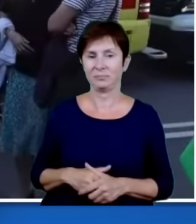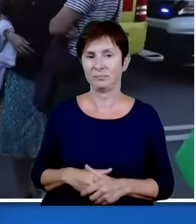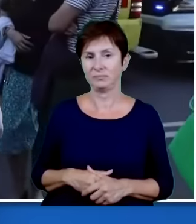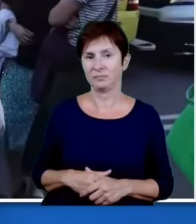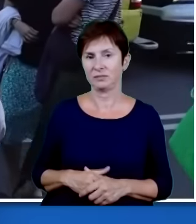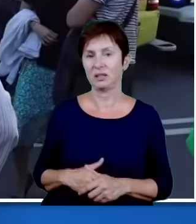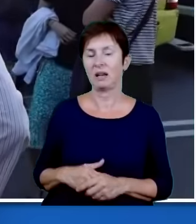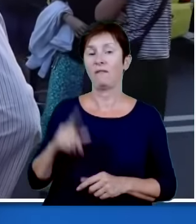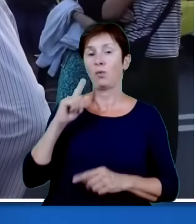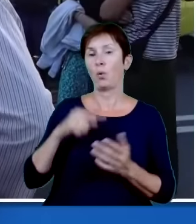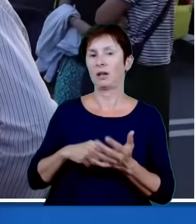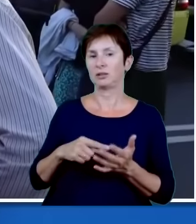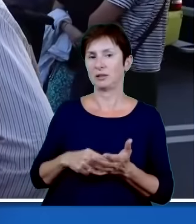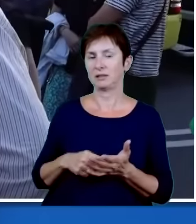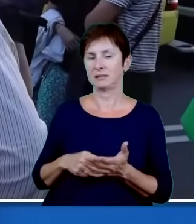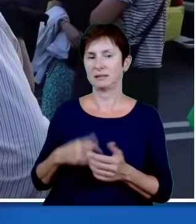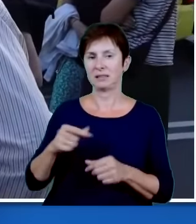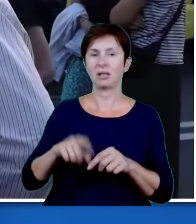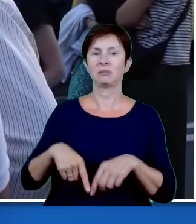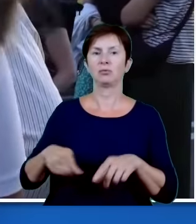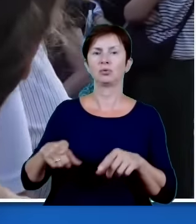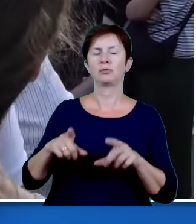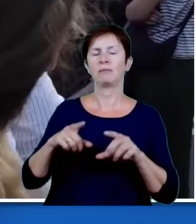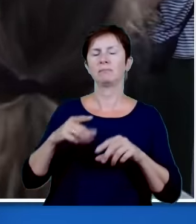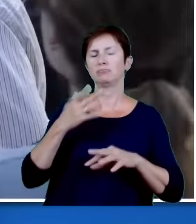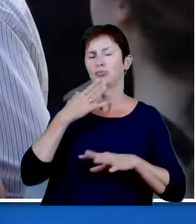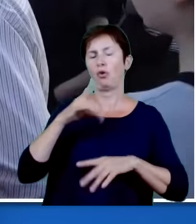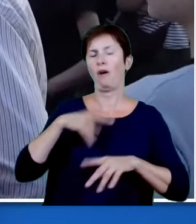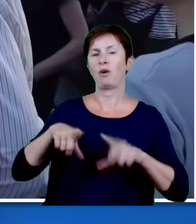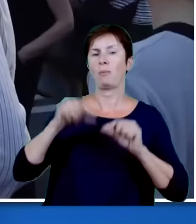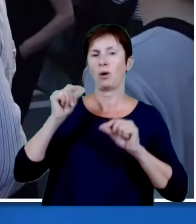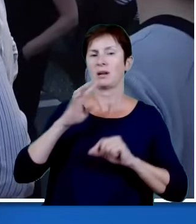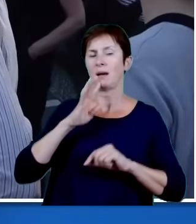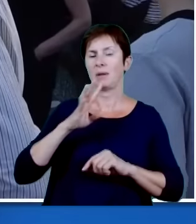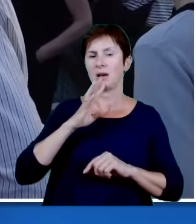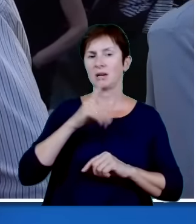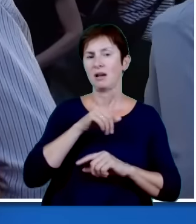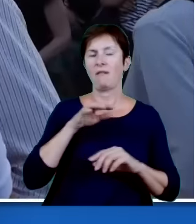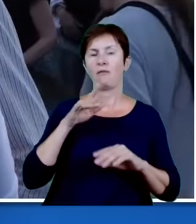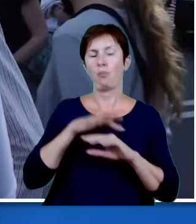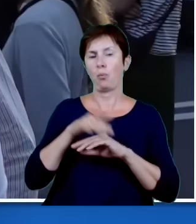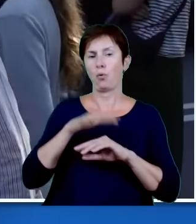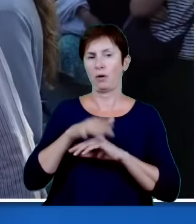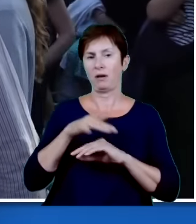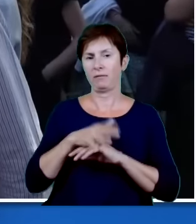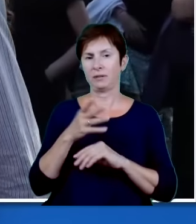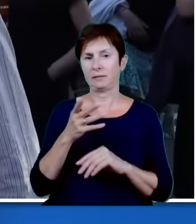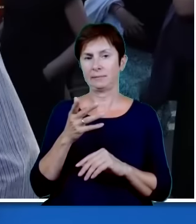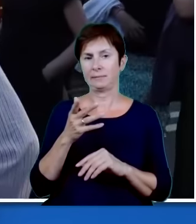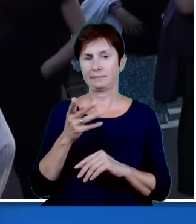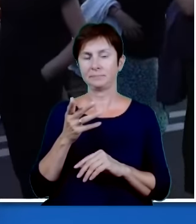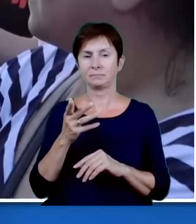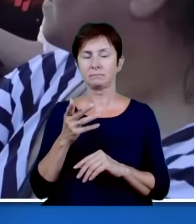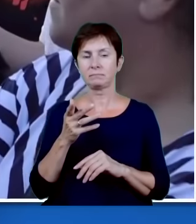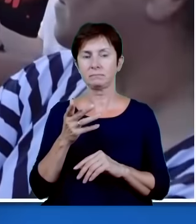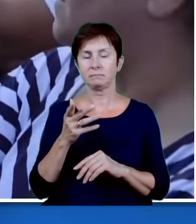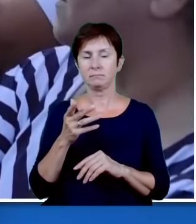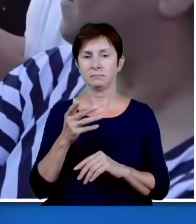przy wyborach w Stanach Zjednoczonych i o tym wpływie który Pana zdaniem a Trudno się z tą opinią nie zgodzić